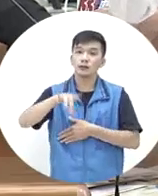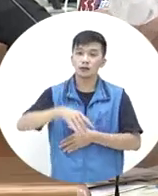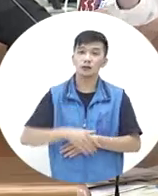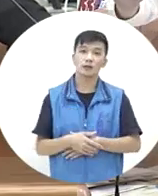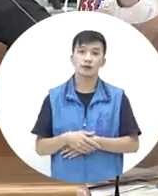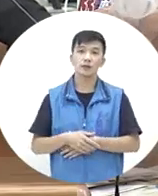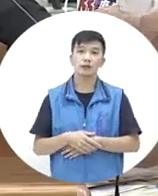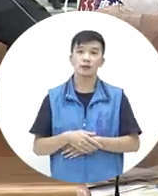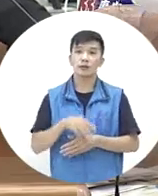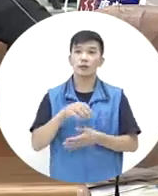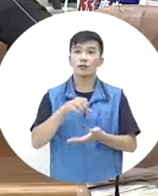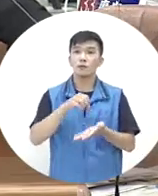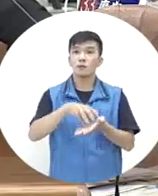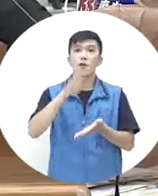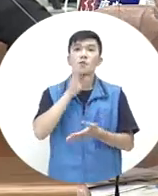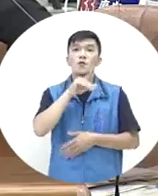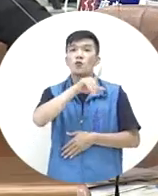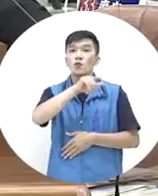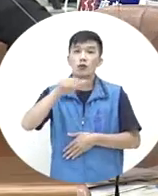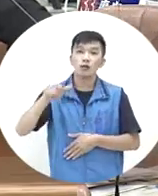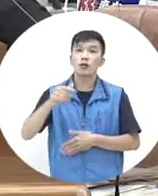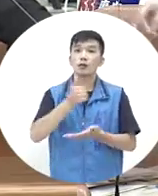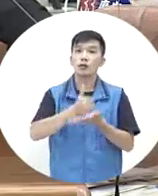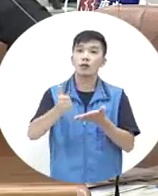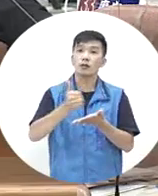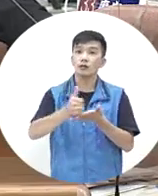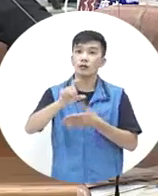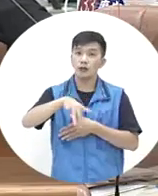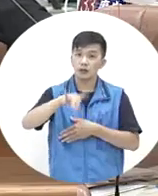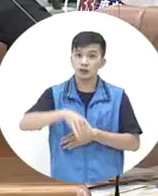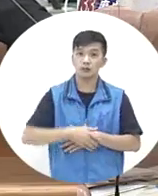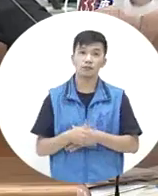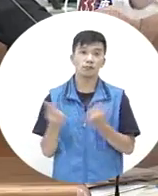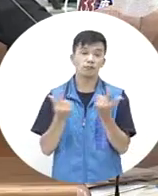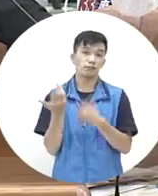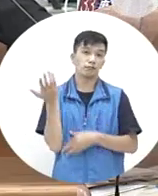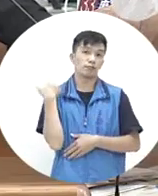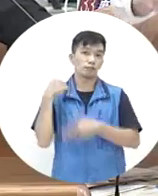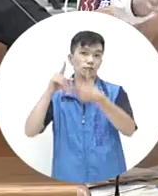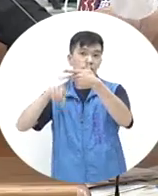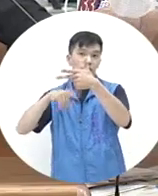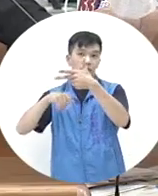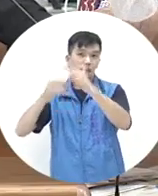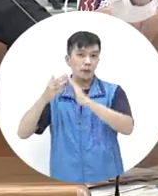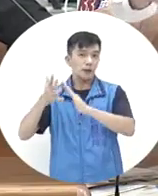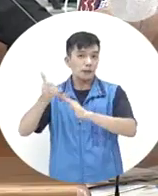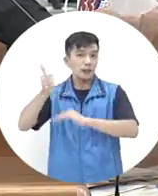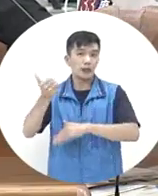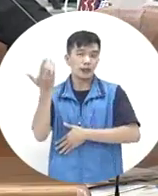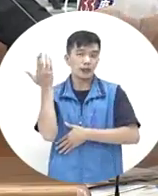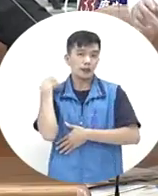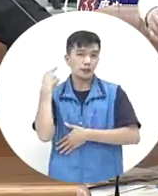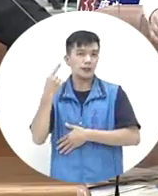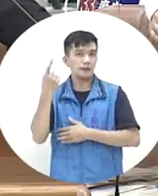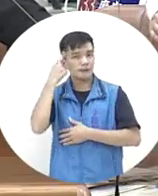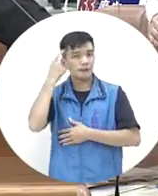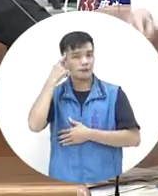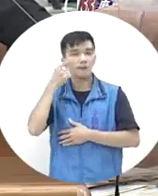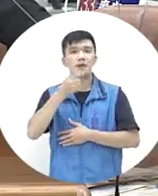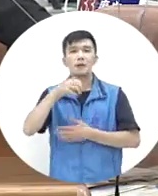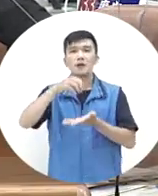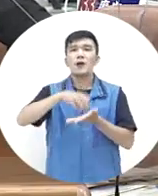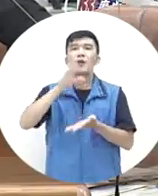核废料 要怎么处理？包括之前的朱立伦市长，当时啊，针对这个核废料的干式储存槽